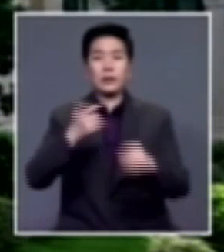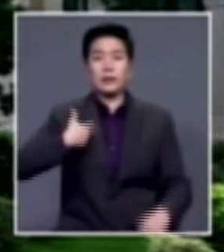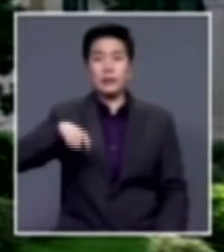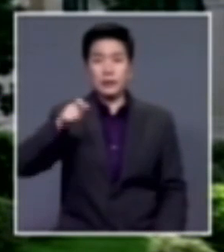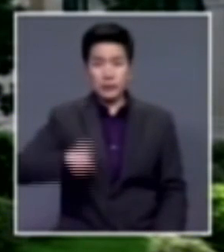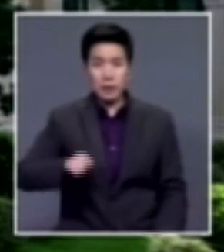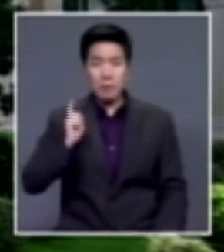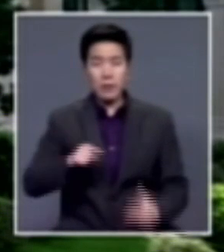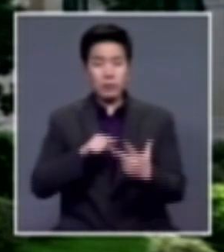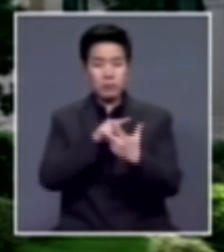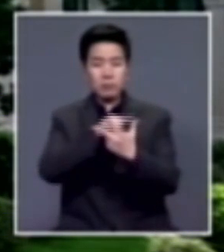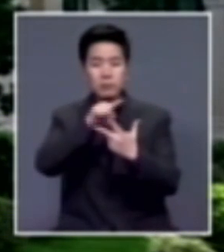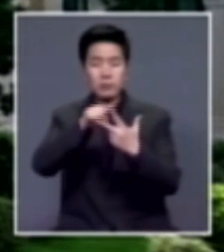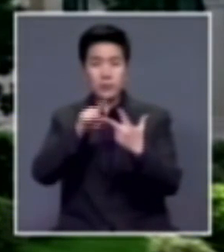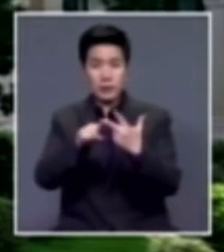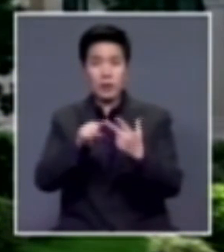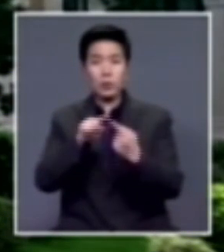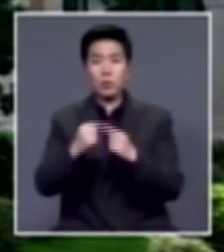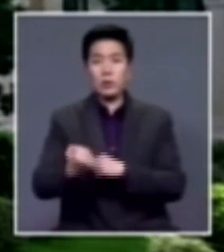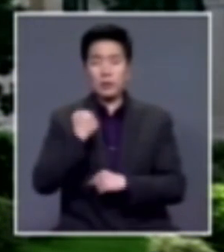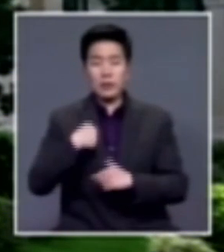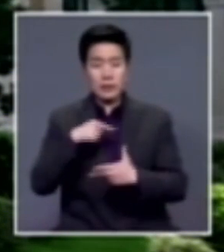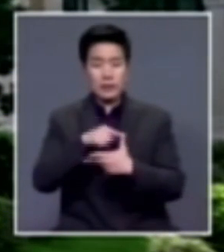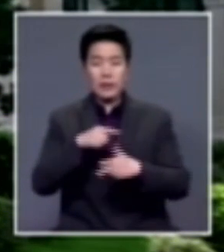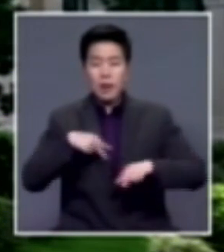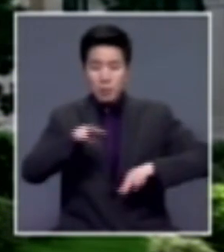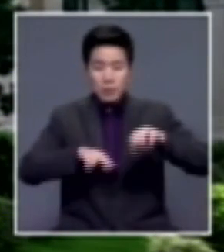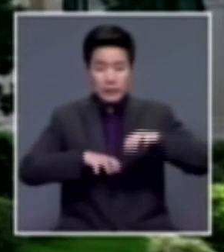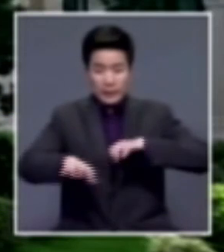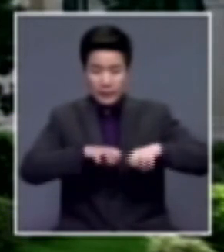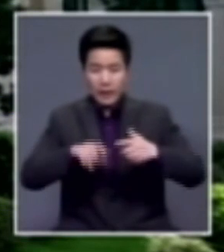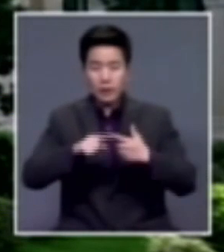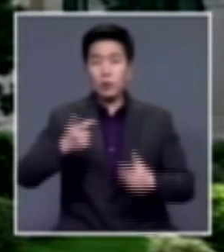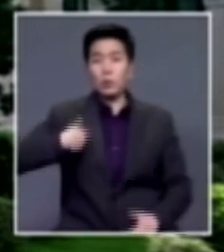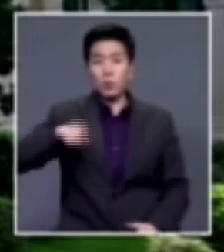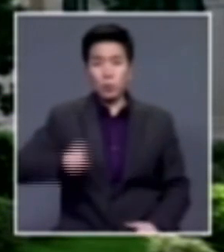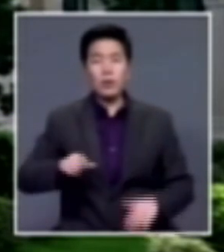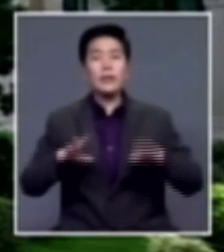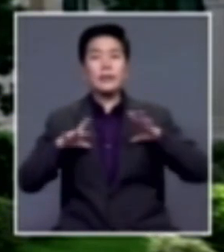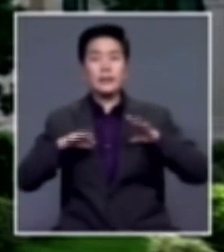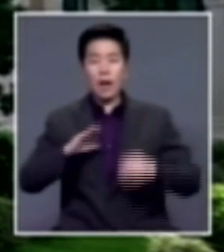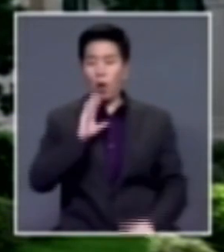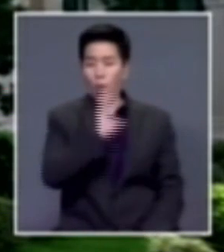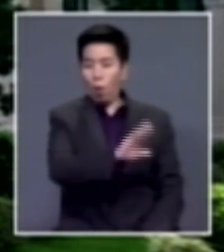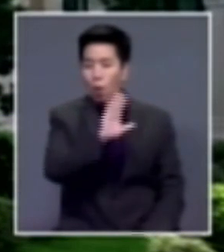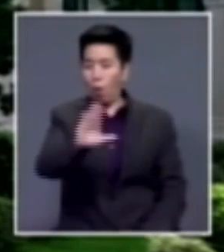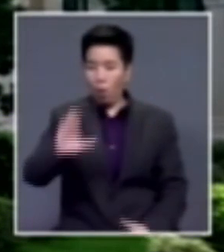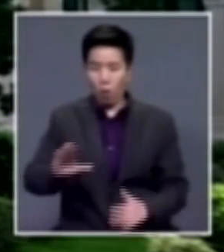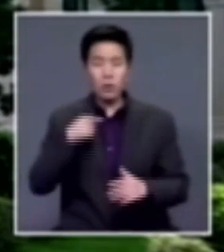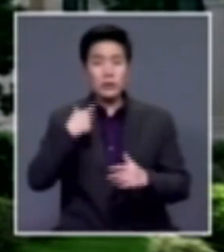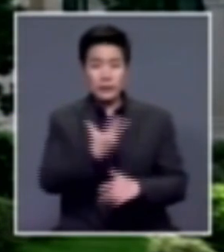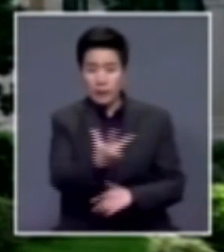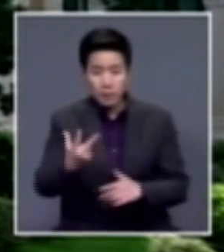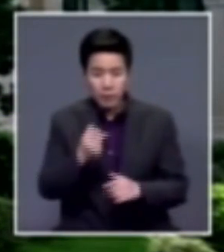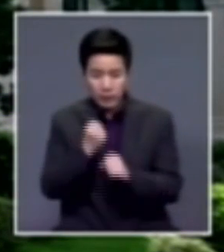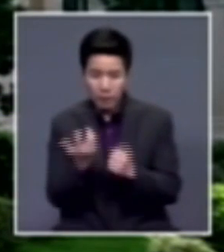ป็นหนึ่งในสามอำนาจอธิปไตยของประเทศโดยฝ่ายบริหารและฝ่ายตุลาการย่อมมีเสรีภาพในส่วนของตนไม่มีการก้าวไก